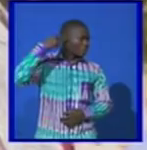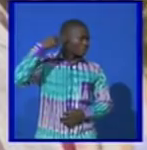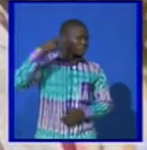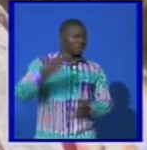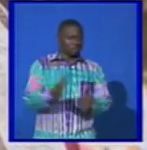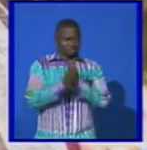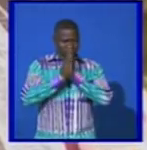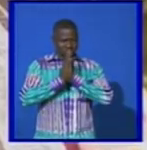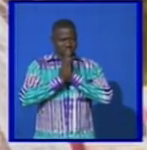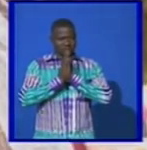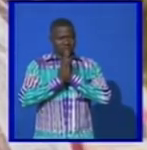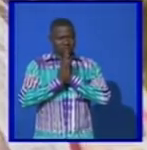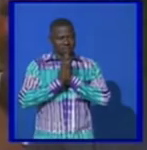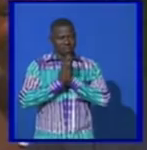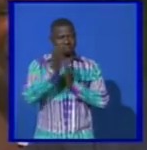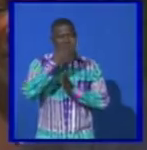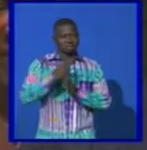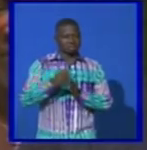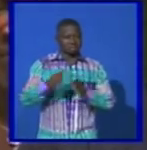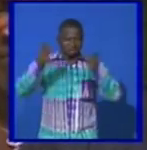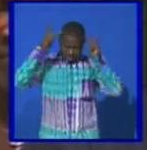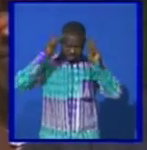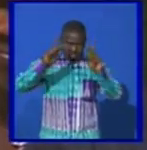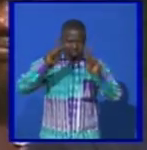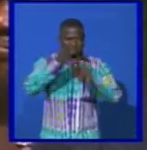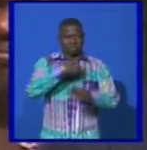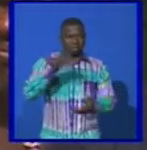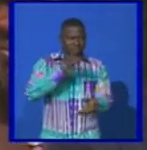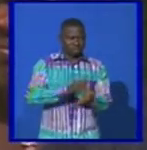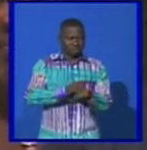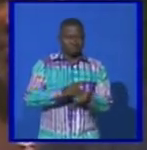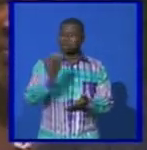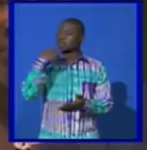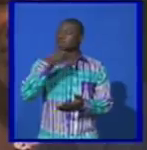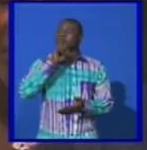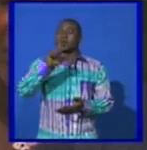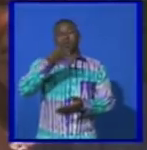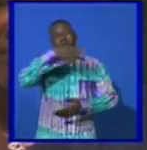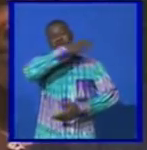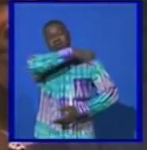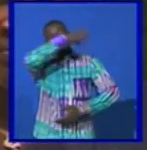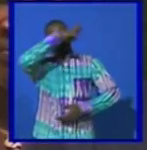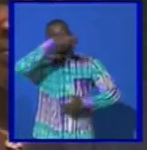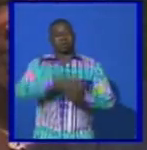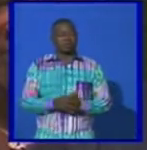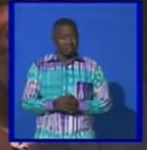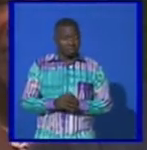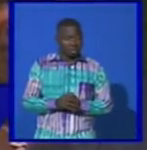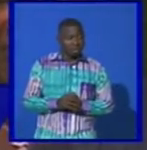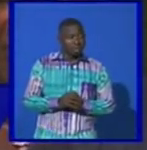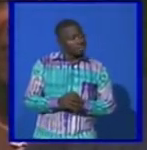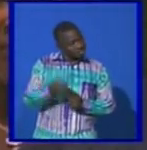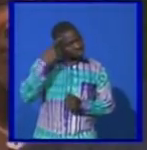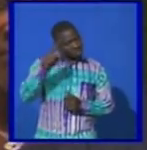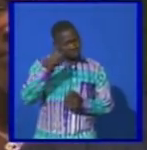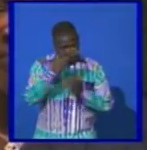ces différents professeurs qui sont les chefs de ces unités spécialisées de soins. Et par rapport à ce manque